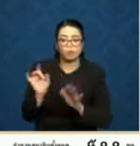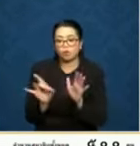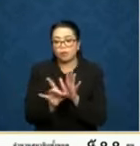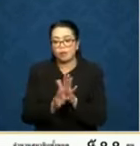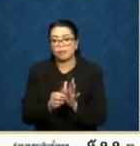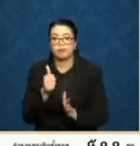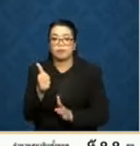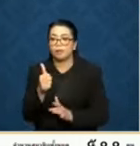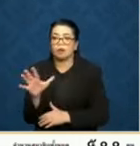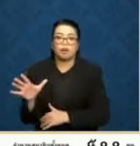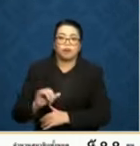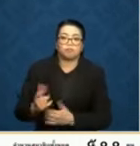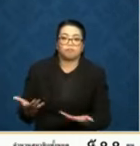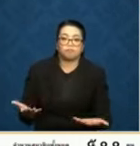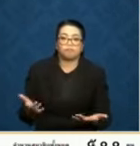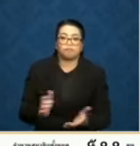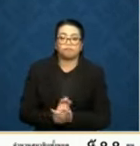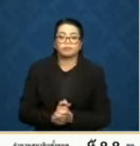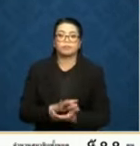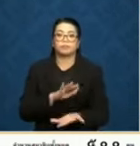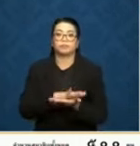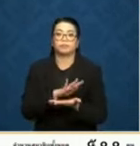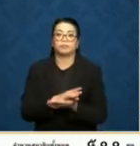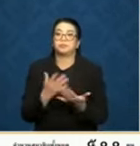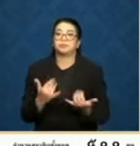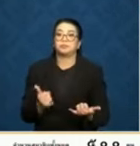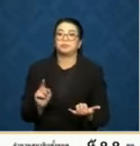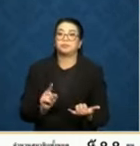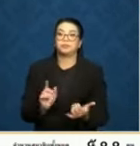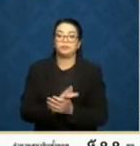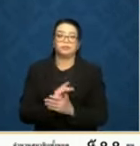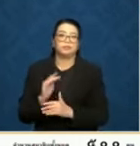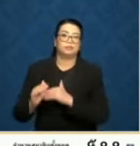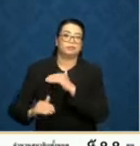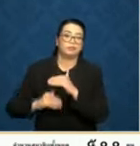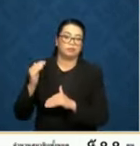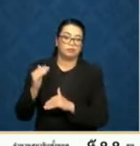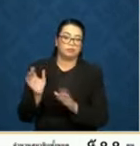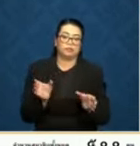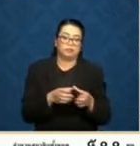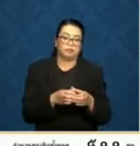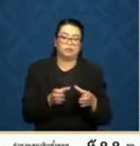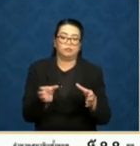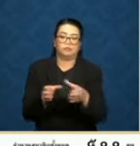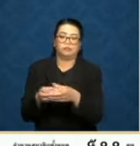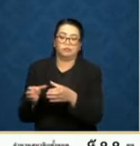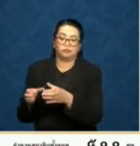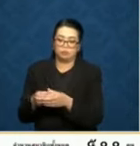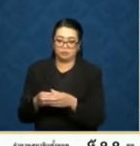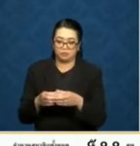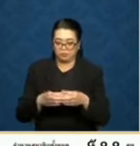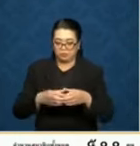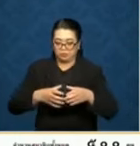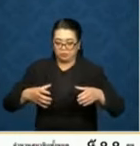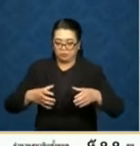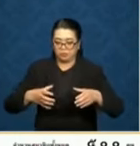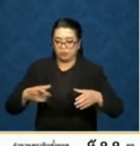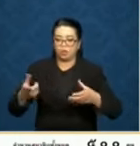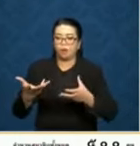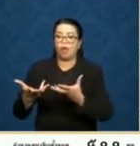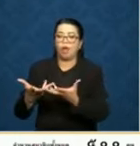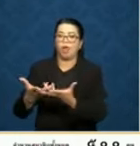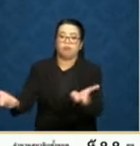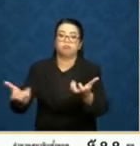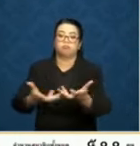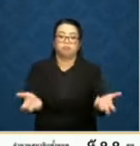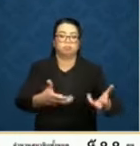ับรวเรียในวนนี้ ยงอยู่ในสภาพจะเรินเป็กระจุกแต่เจ้งกระจ่ายไป